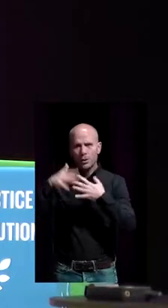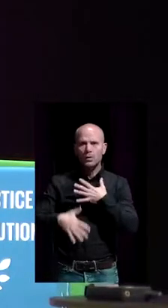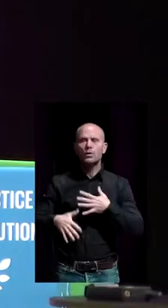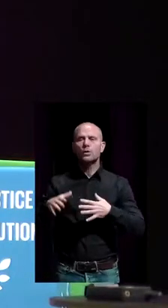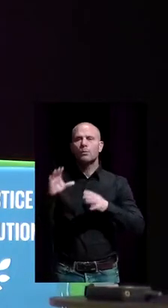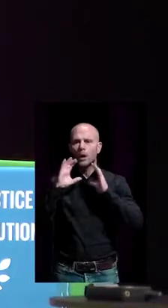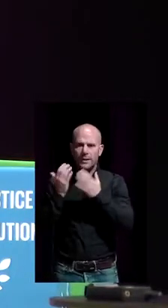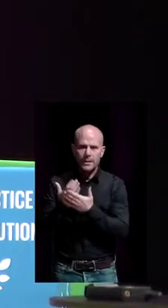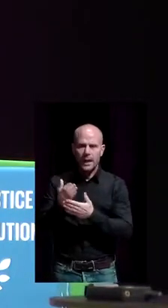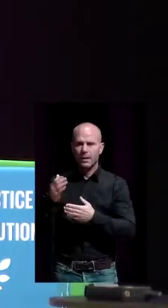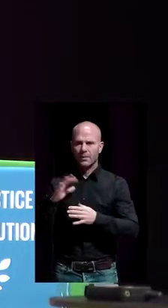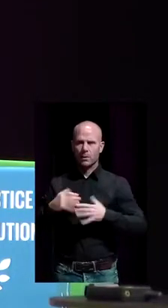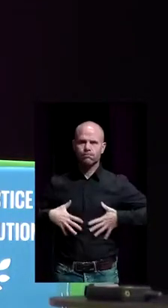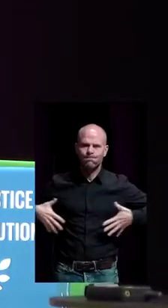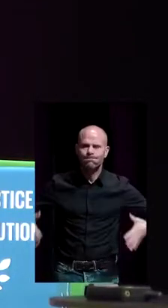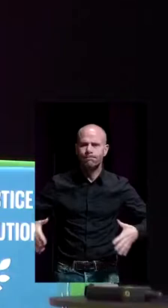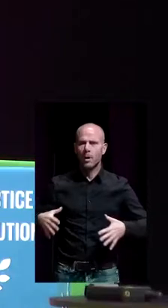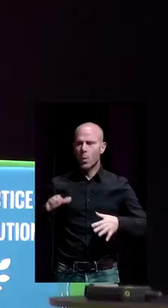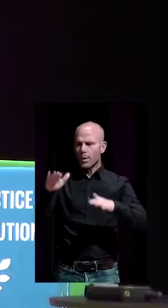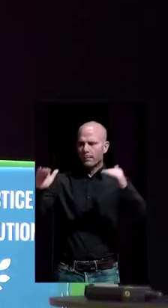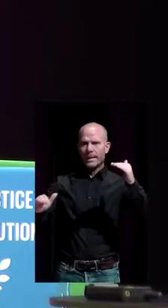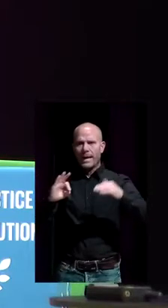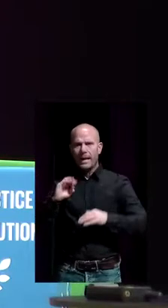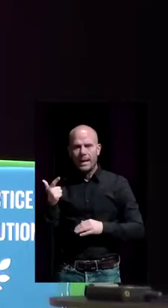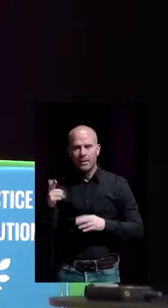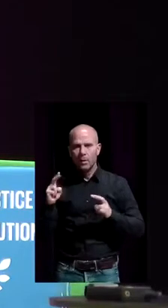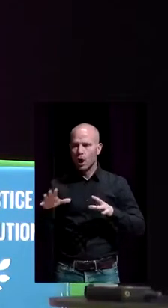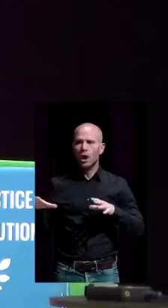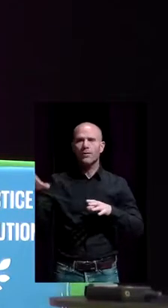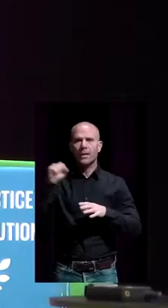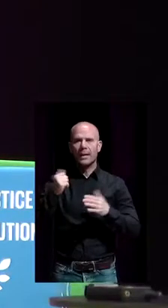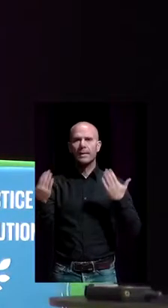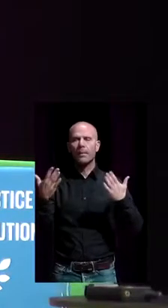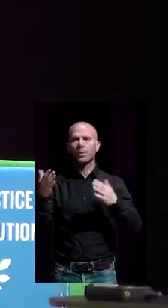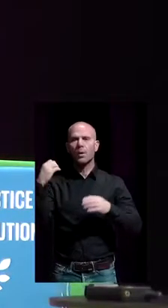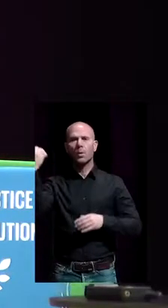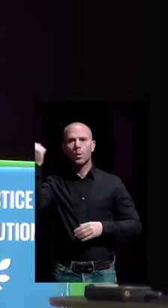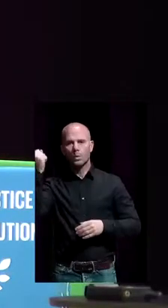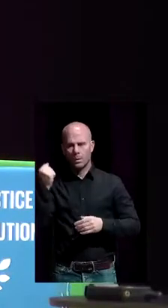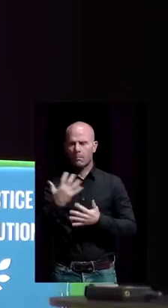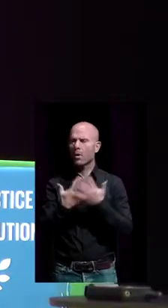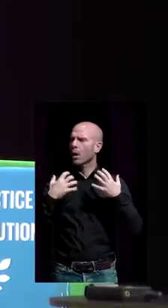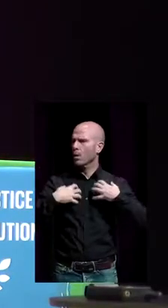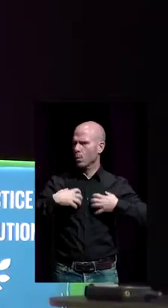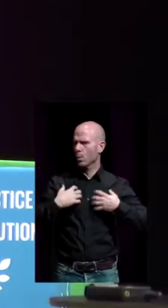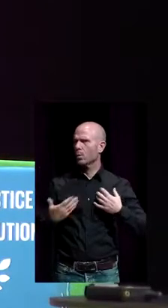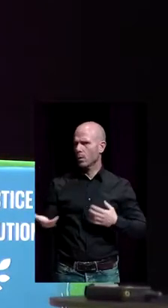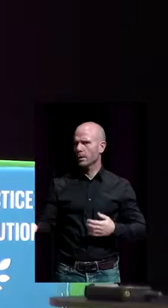besvär, övervikt, ökade ojämlikheter och det övergripande klimathotet med global